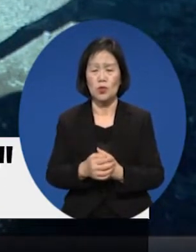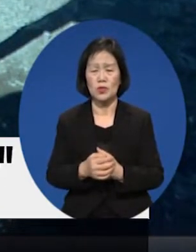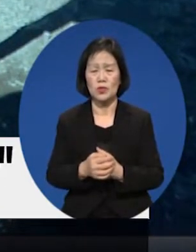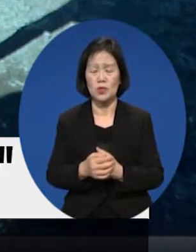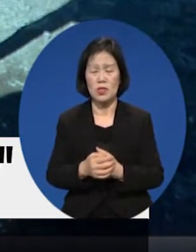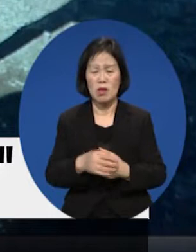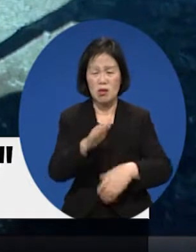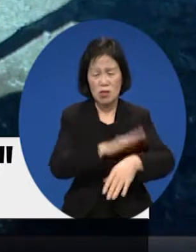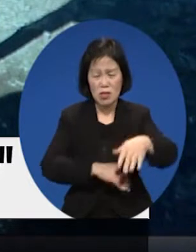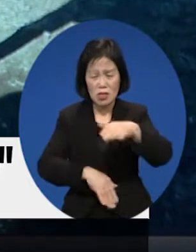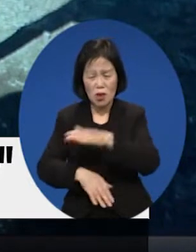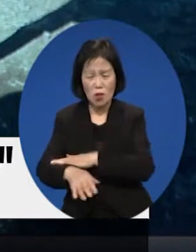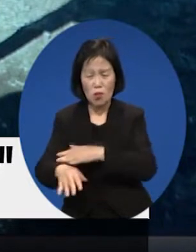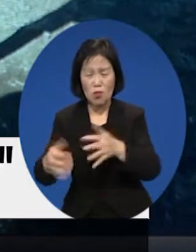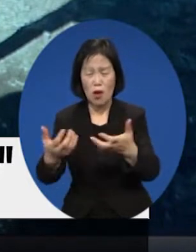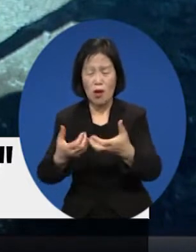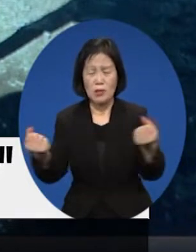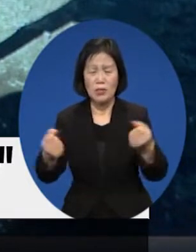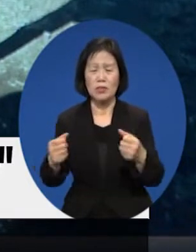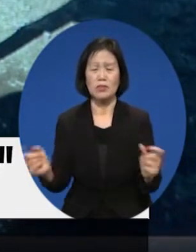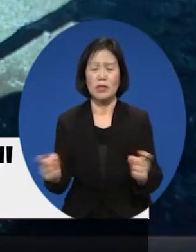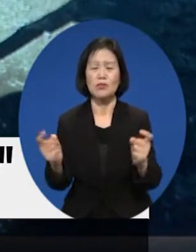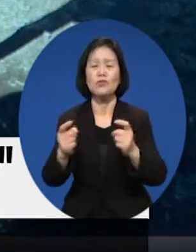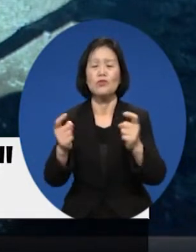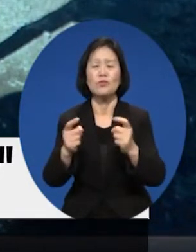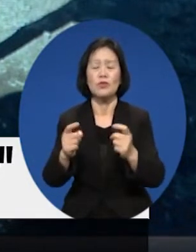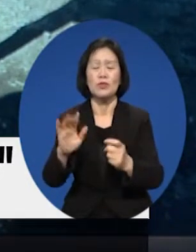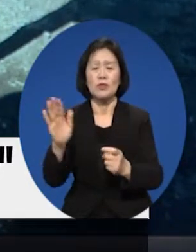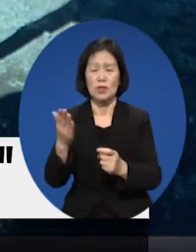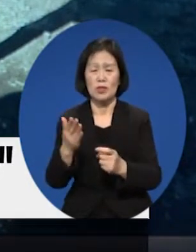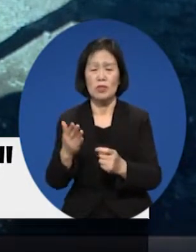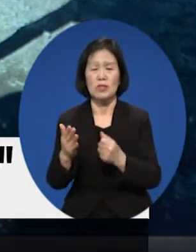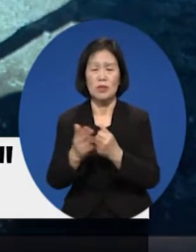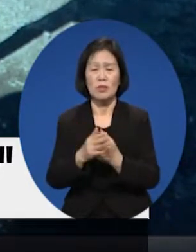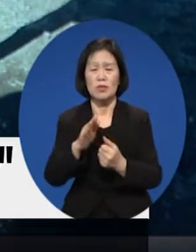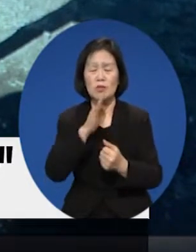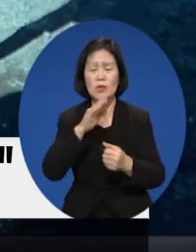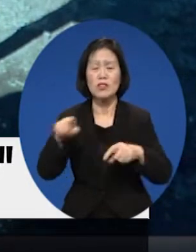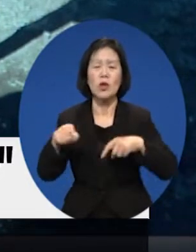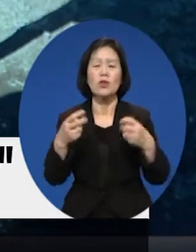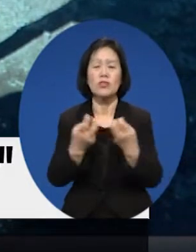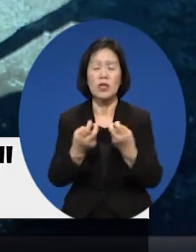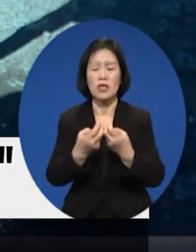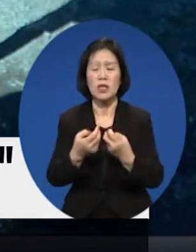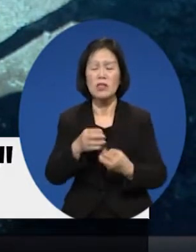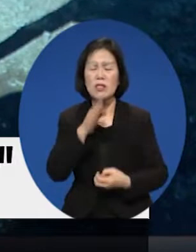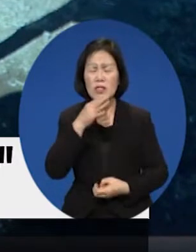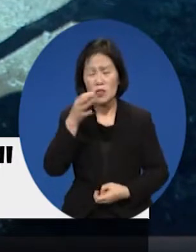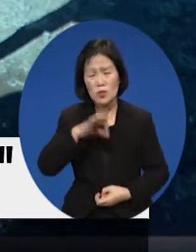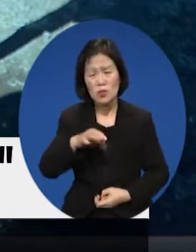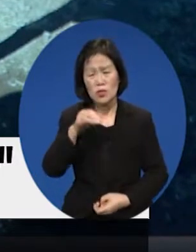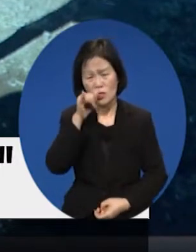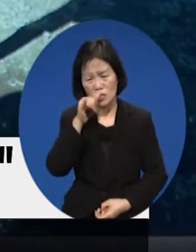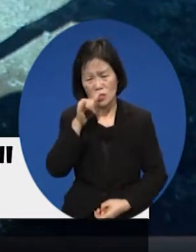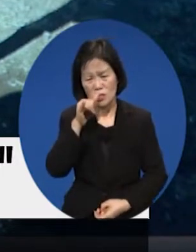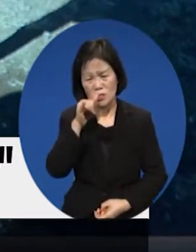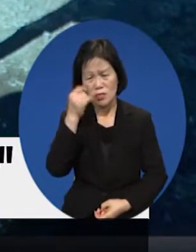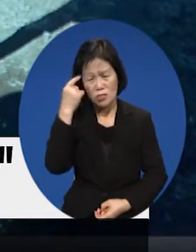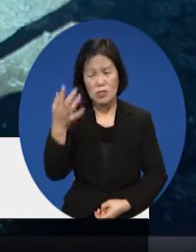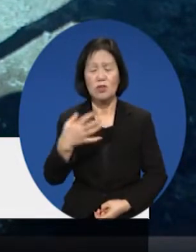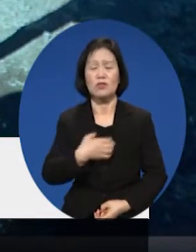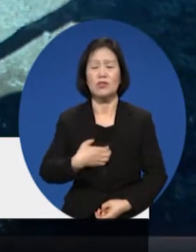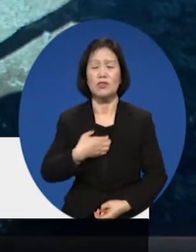진영 논리로 나뉘어 가지고 다툼이 되는 그런 점에 대해서는 정말 정책의 실효성이 앞으로 있을지에 대해서 걱정되지 않을 수 없는